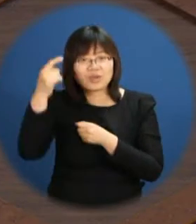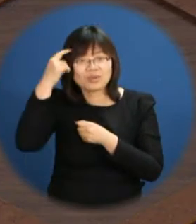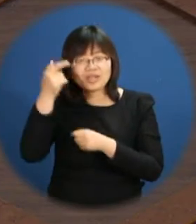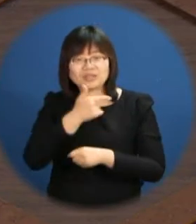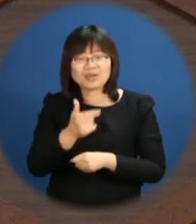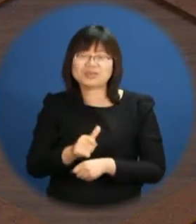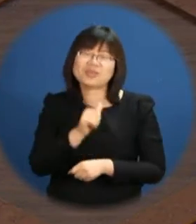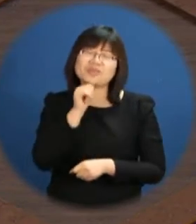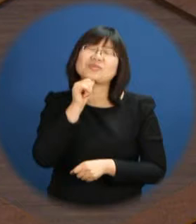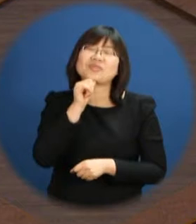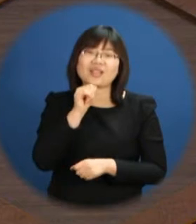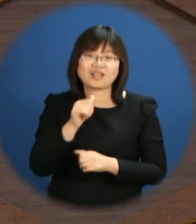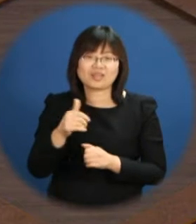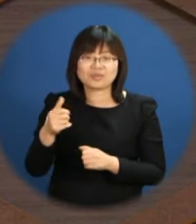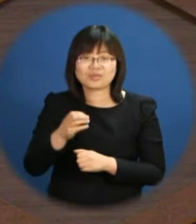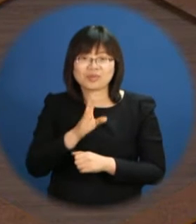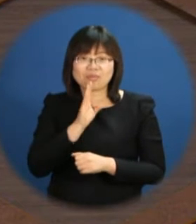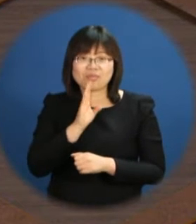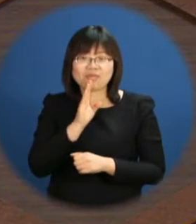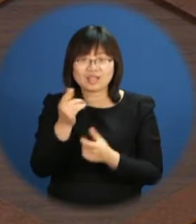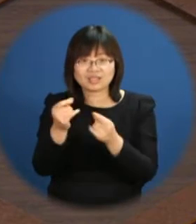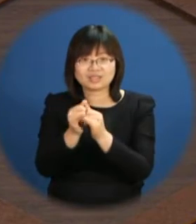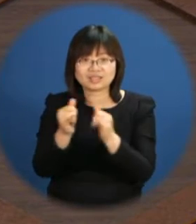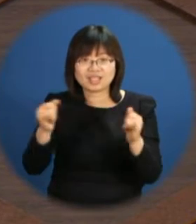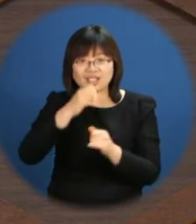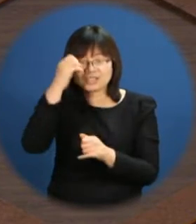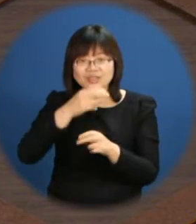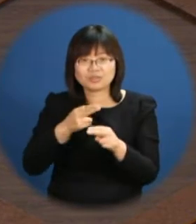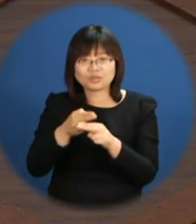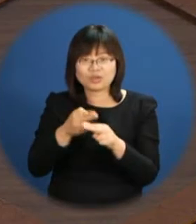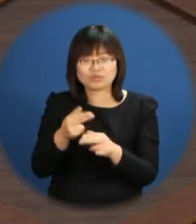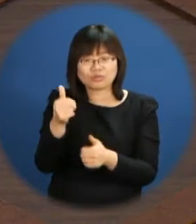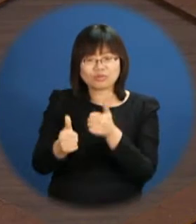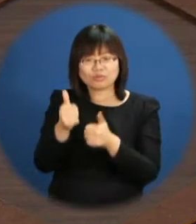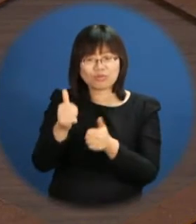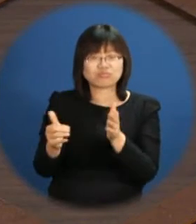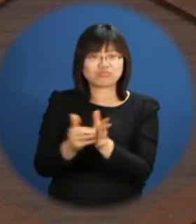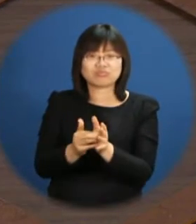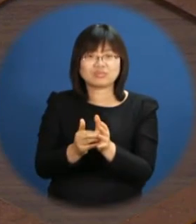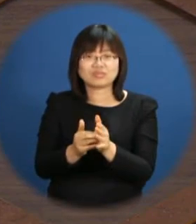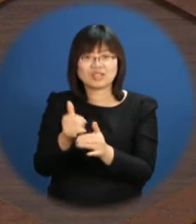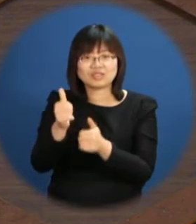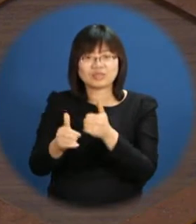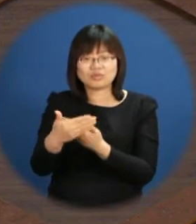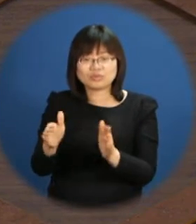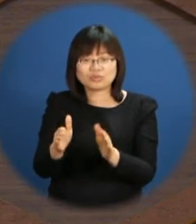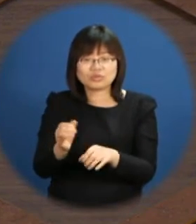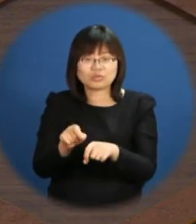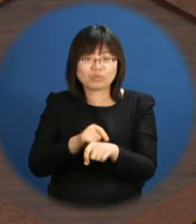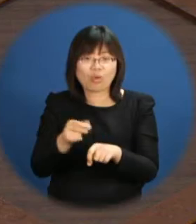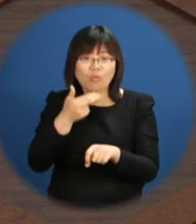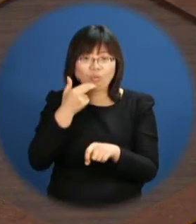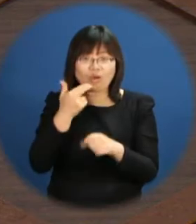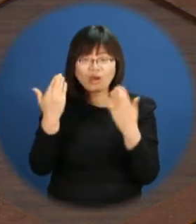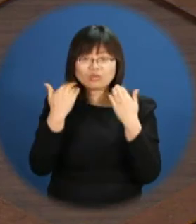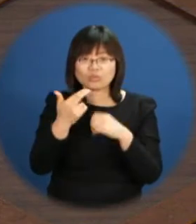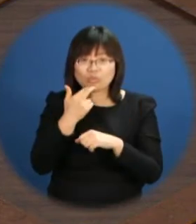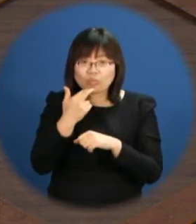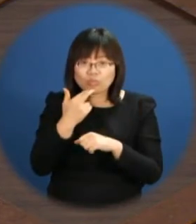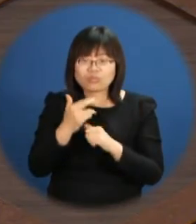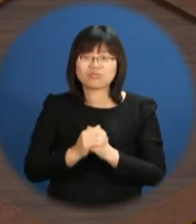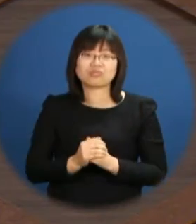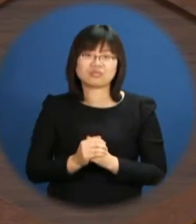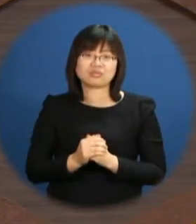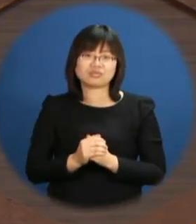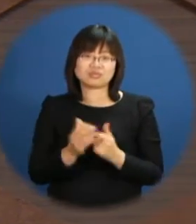초라하고 정말 이 사람은 그냥 2억 에서 실험했습니다 실험실 도 없고 학교도 없고